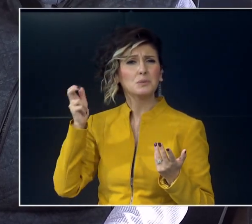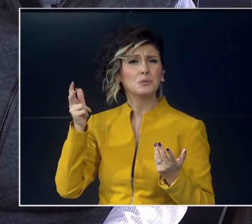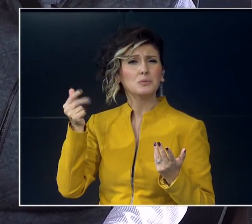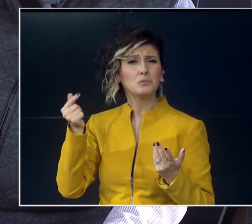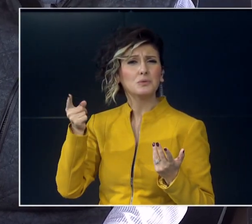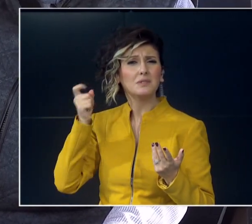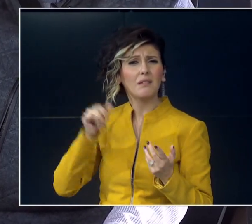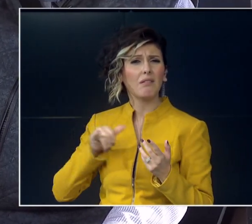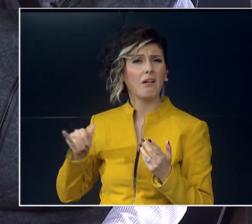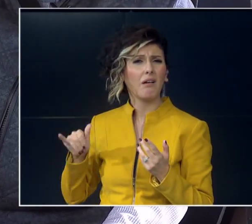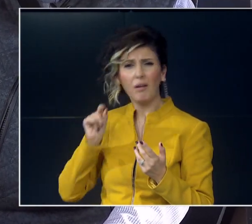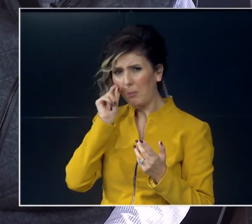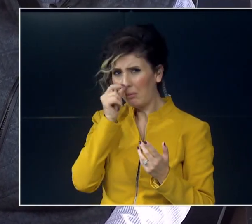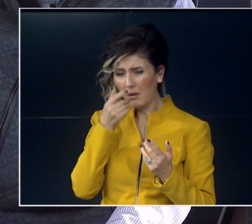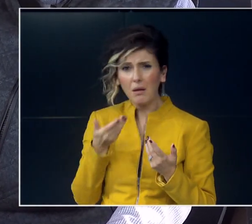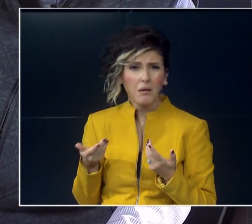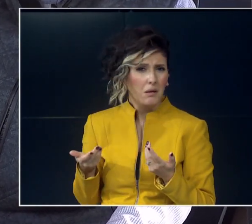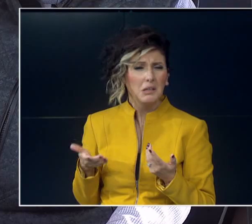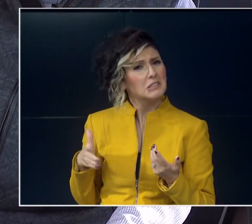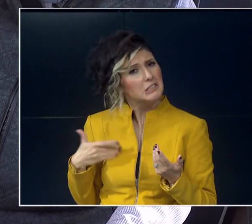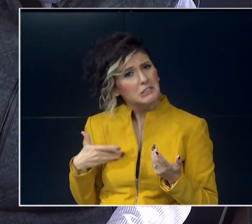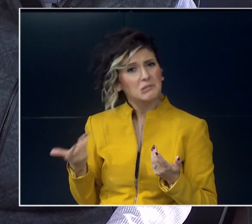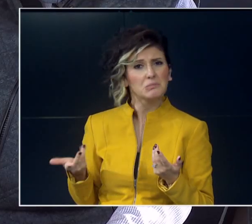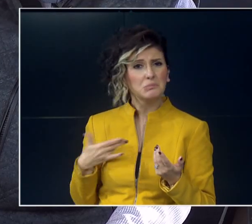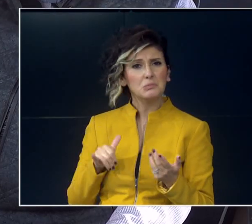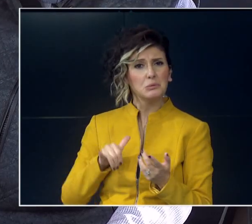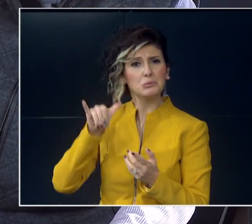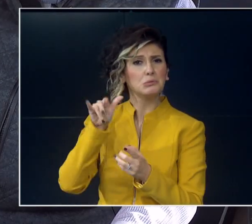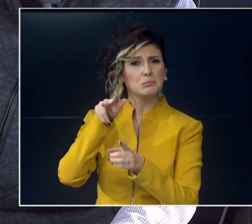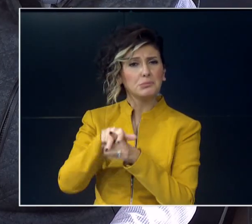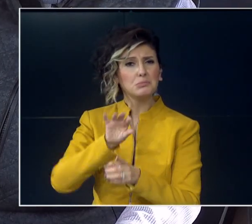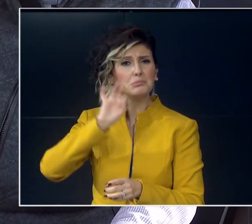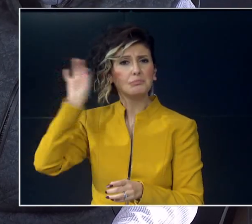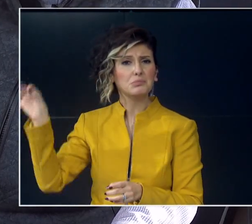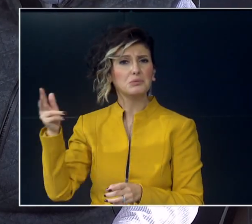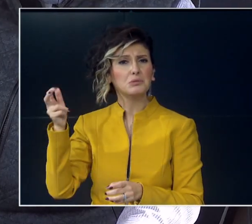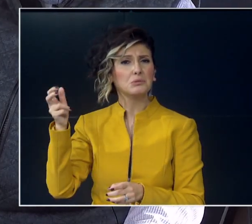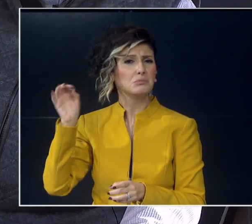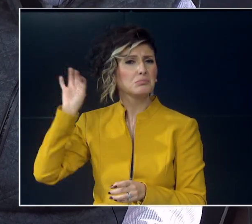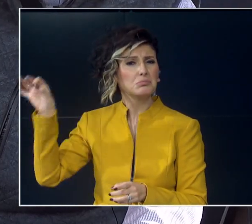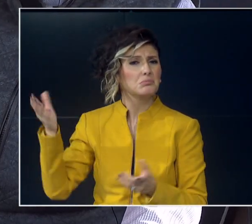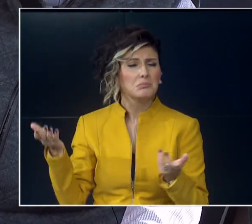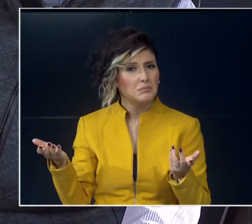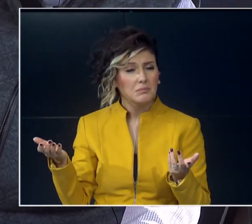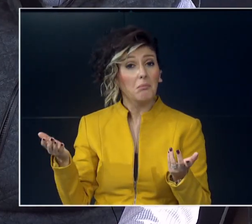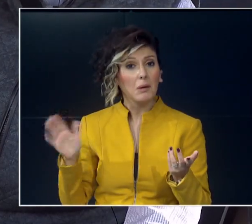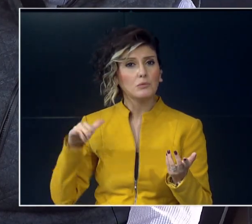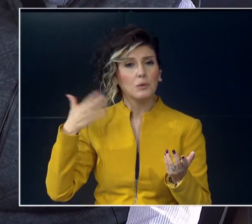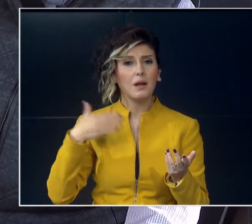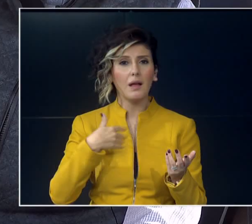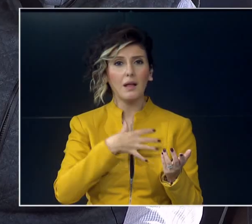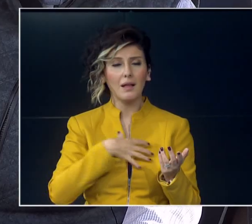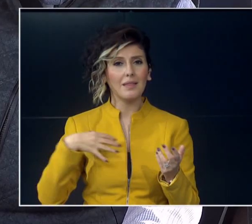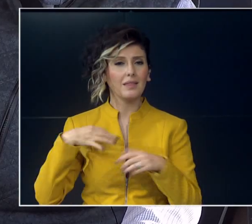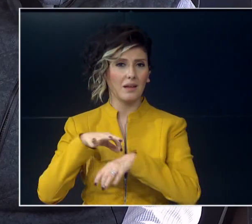sürüyor. Tabii. İstersen uçak biniyorsun birkaç saat sonra oradasın. Doğru. Ama sonra benim annem